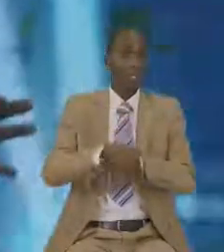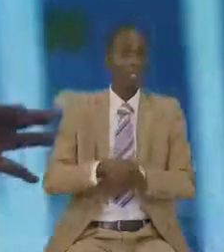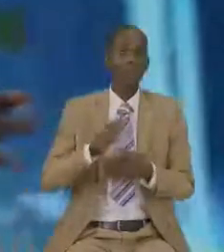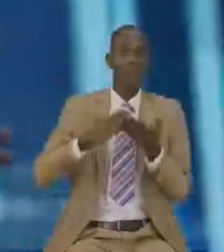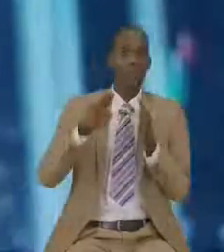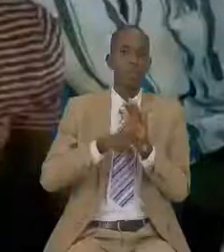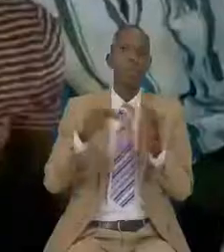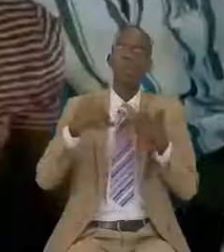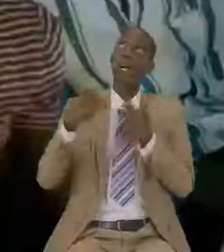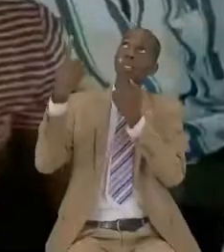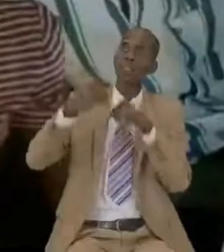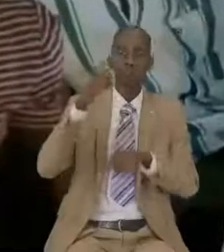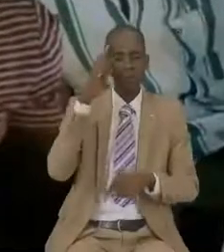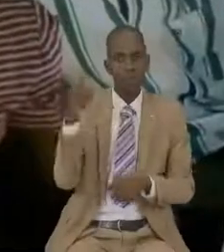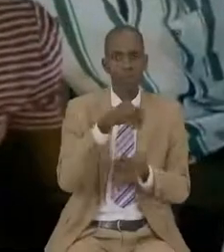est venu.